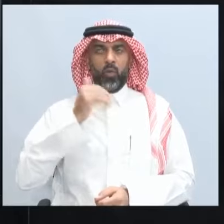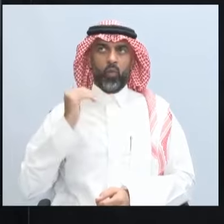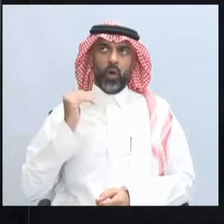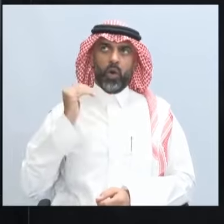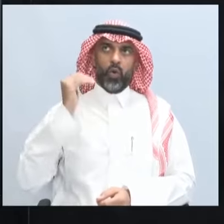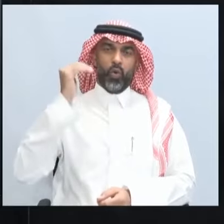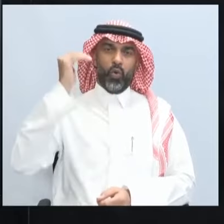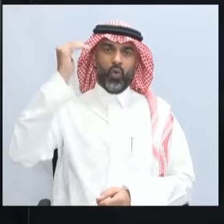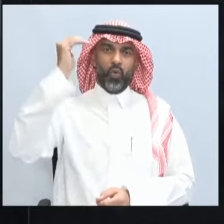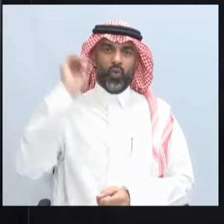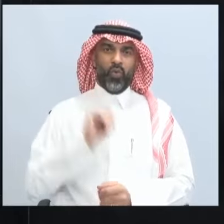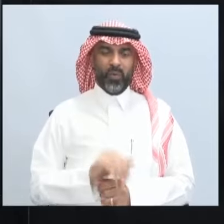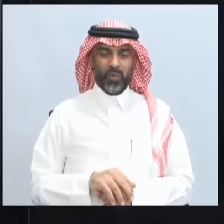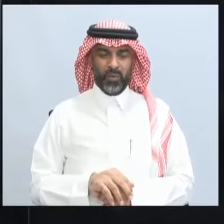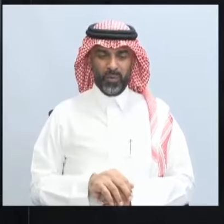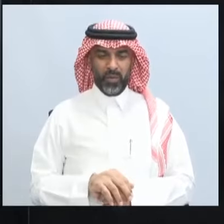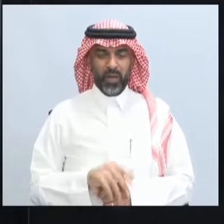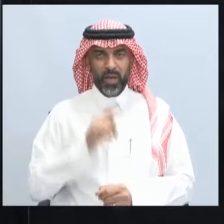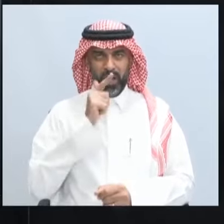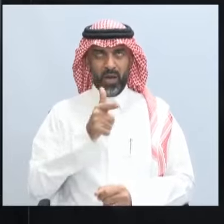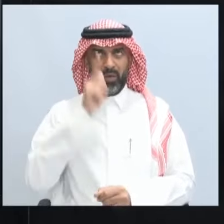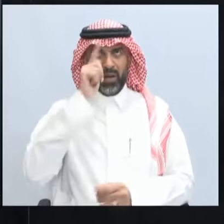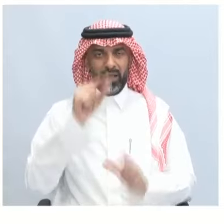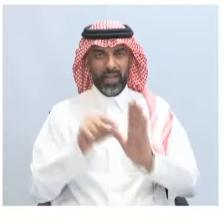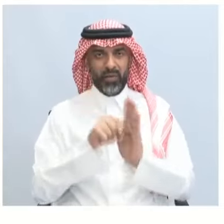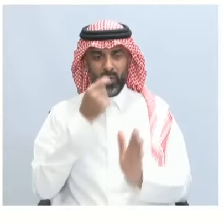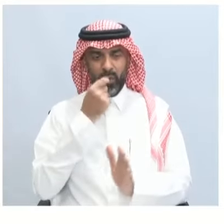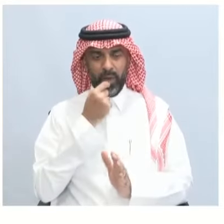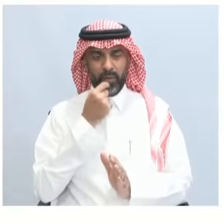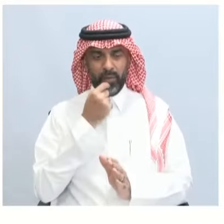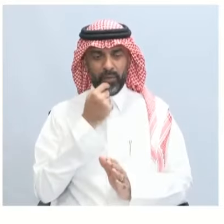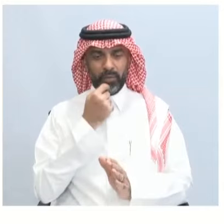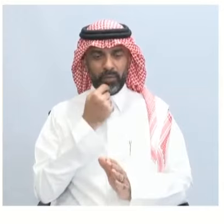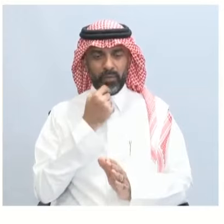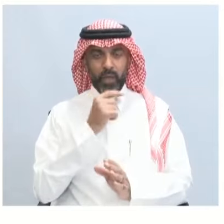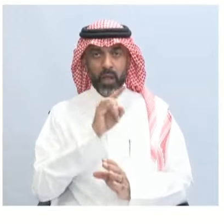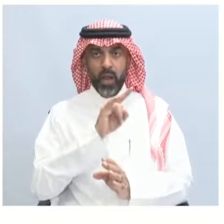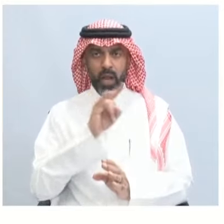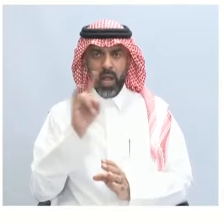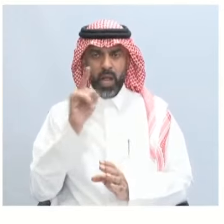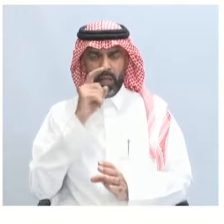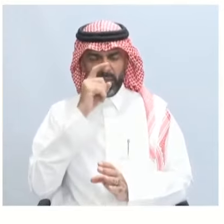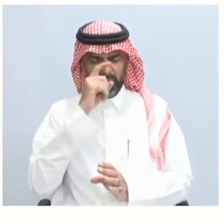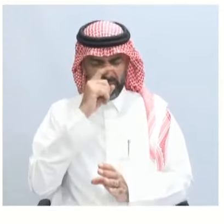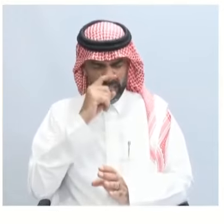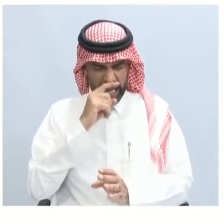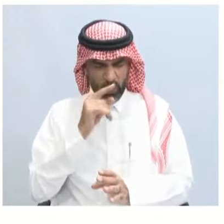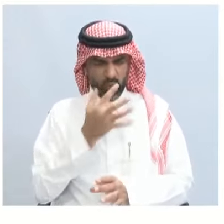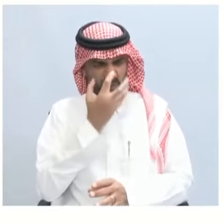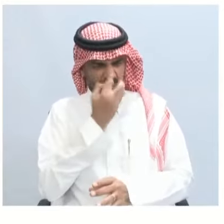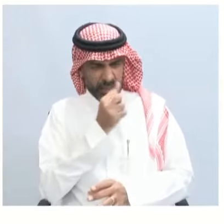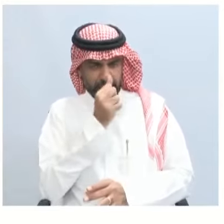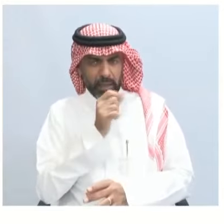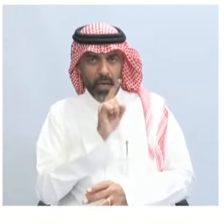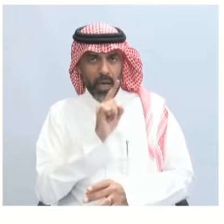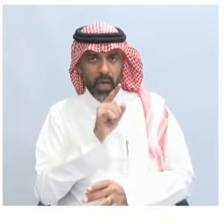العزه والشرف والرفعه والعلو قال الله جل وعلا ولا ته ولا تحزنوا وانتم الاعلون ان كنتم